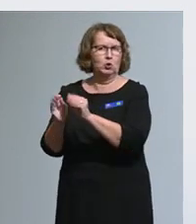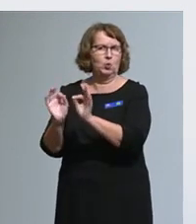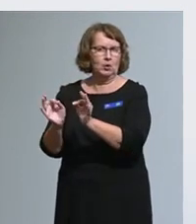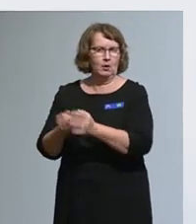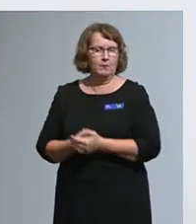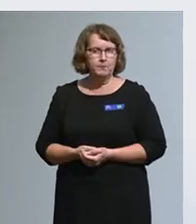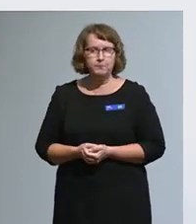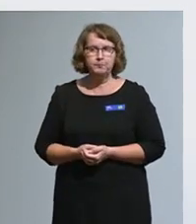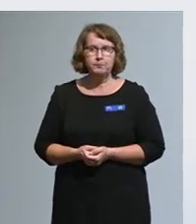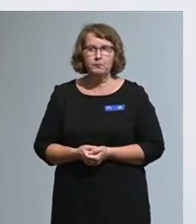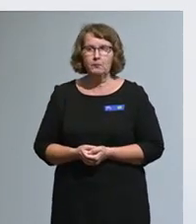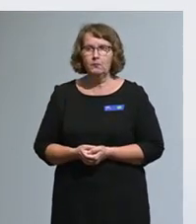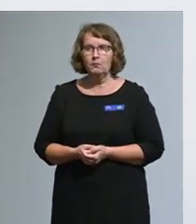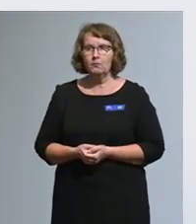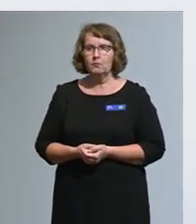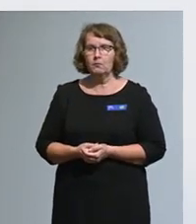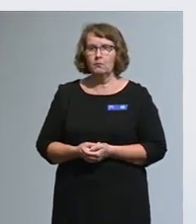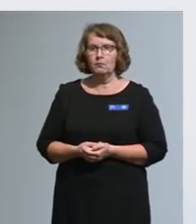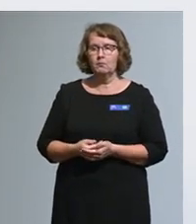Meillä tässä